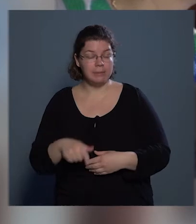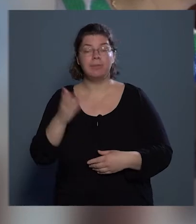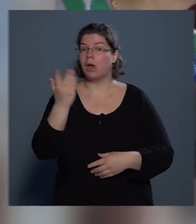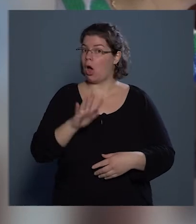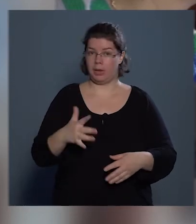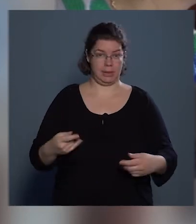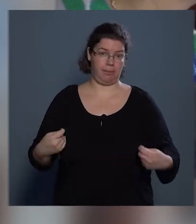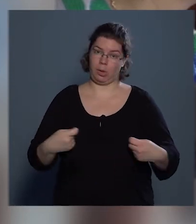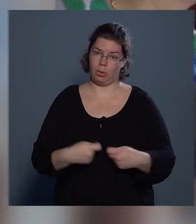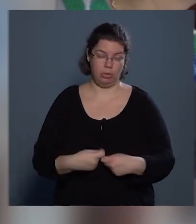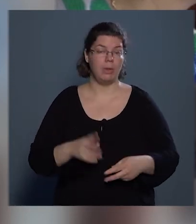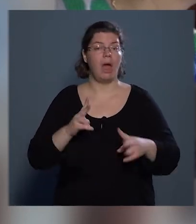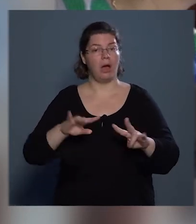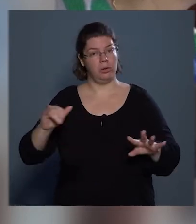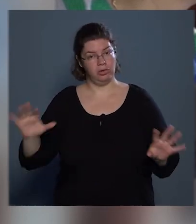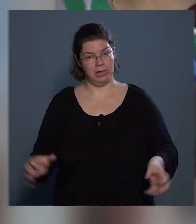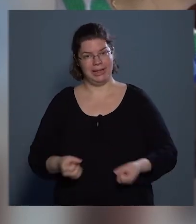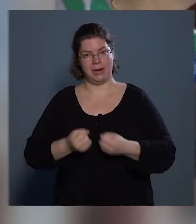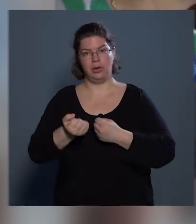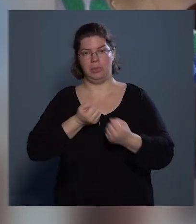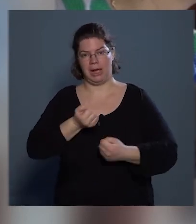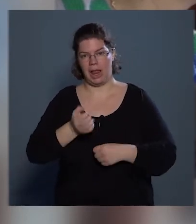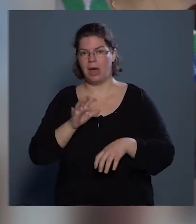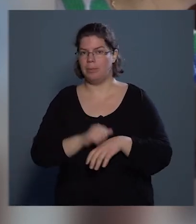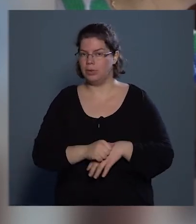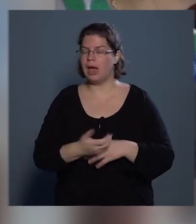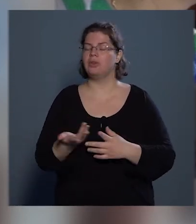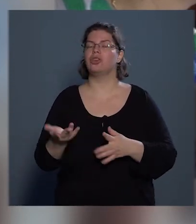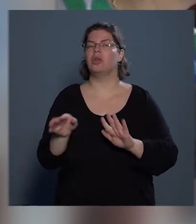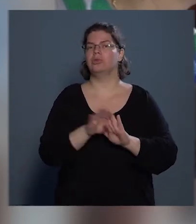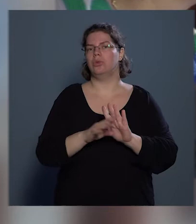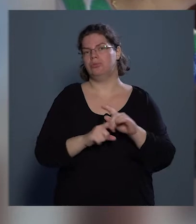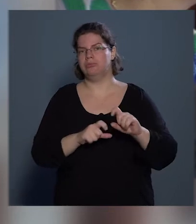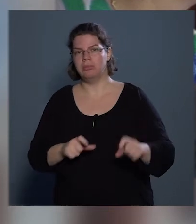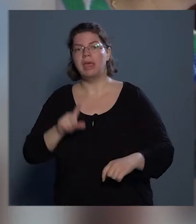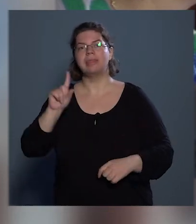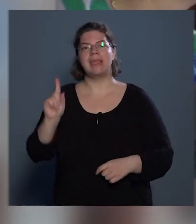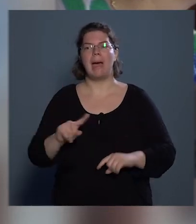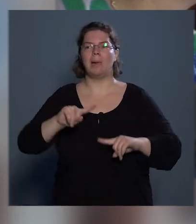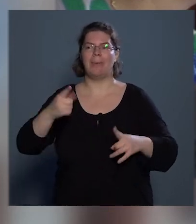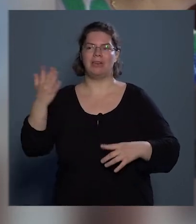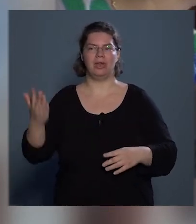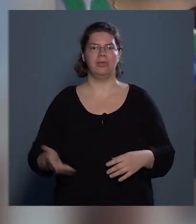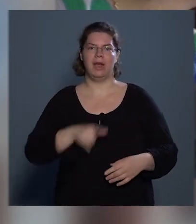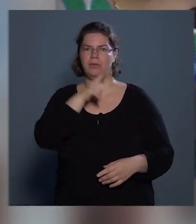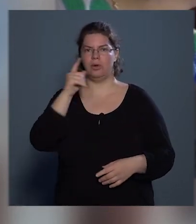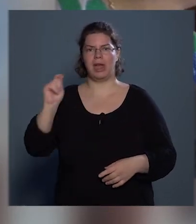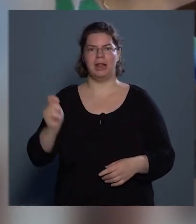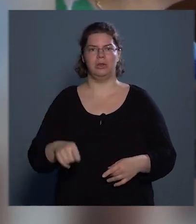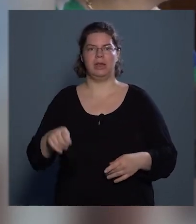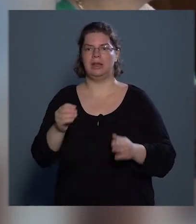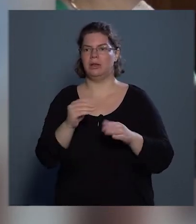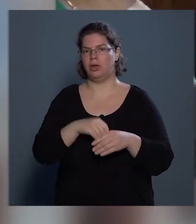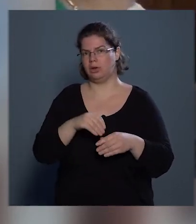meg, akkor is létrejön a megállapodás a törvény erejénél fogva, de akkor a másik fél dönti el ennek a tartalmát. Tehát